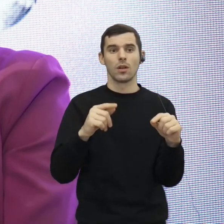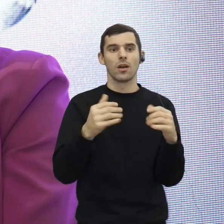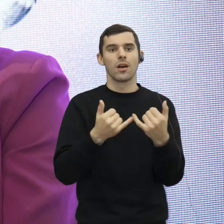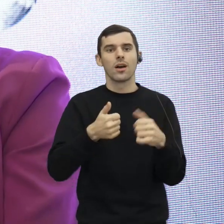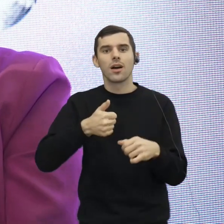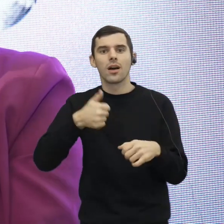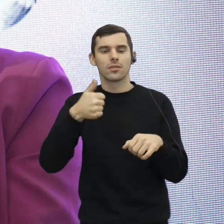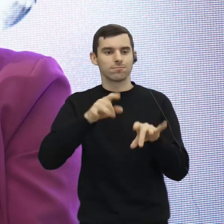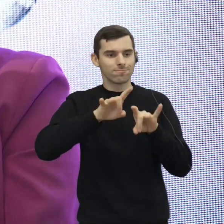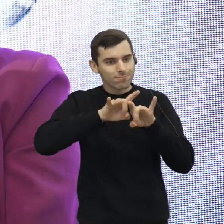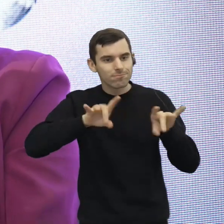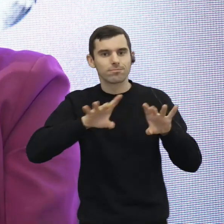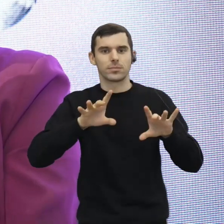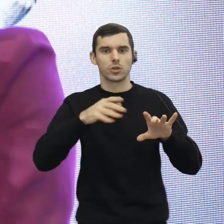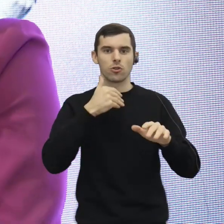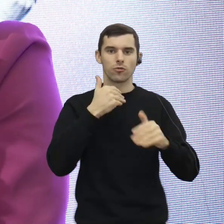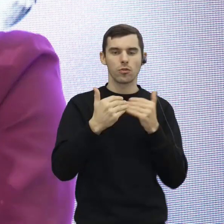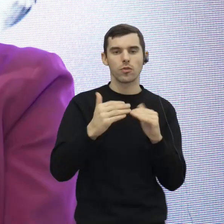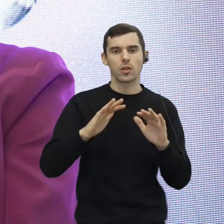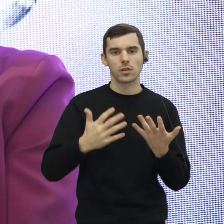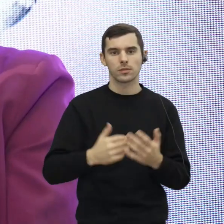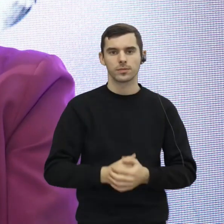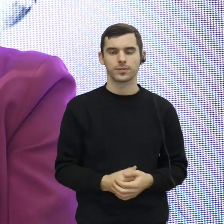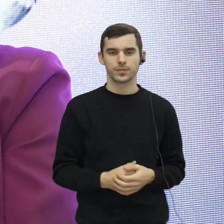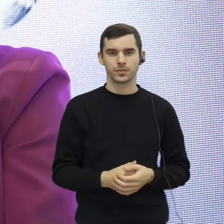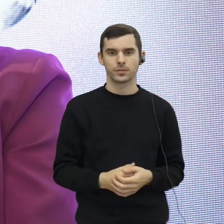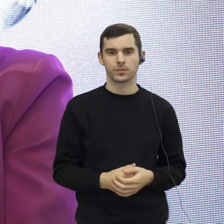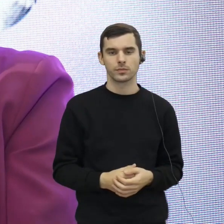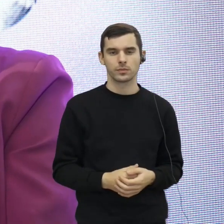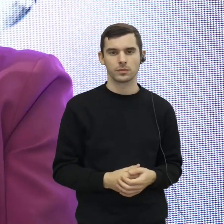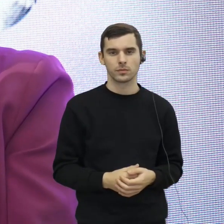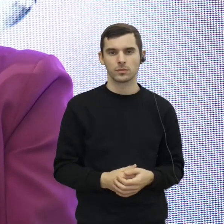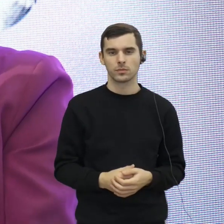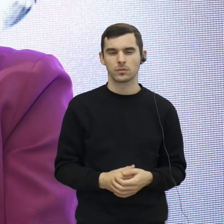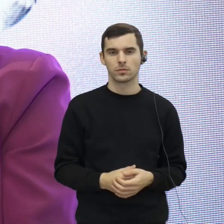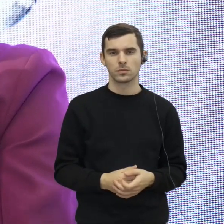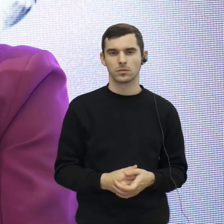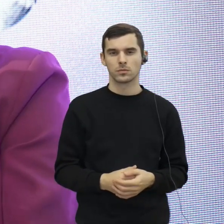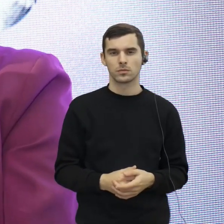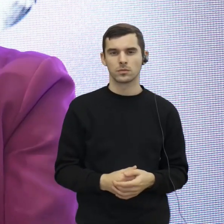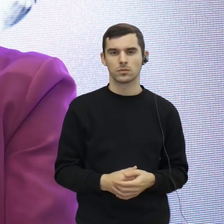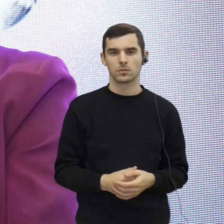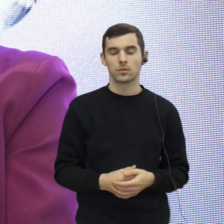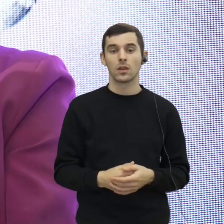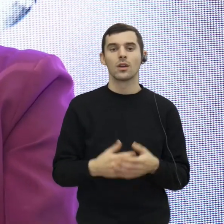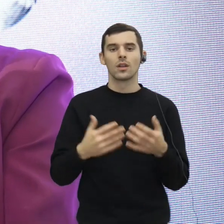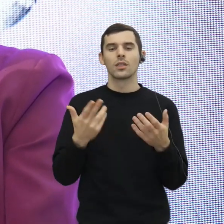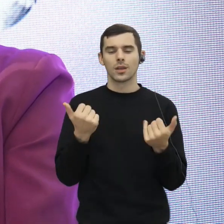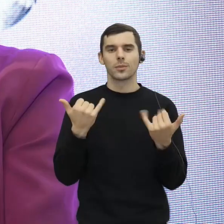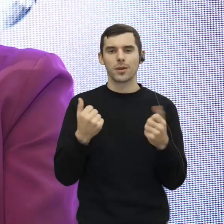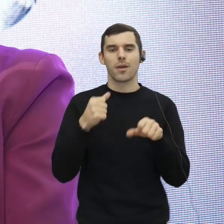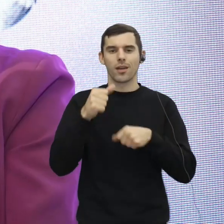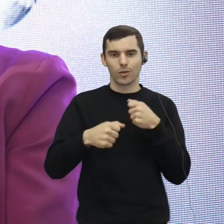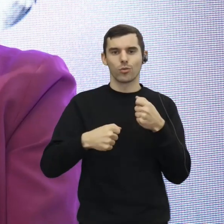pajudinti ir pradėti kalbėti, nes kaip ir minėjau, nors dabar mes einame tolyn metais, bet žmogaus